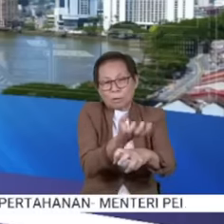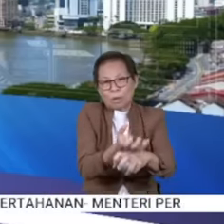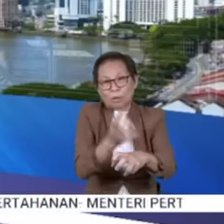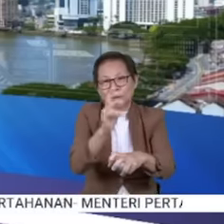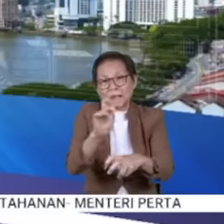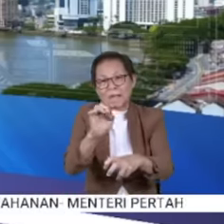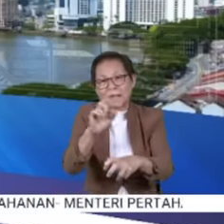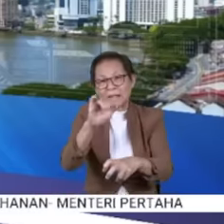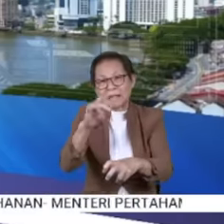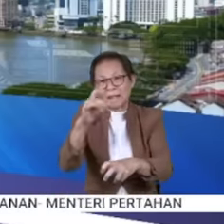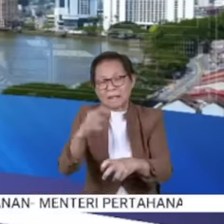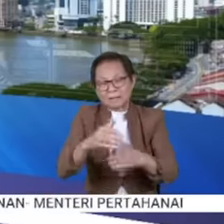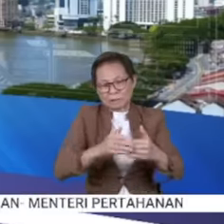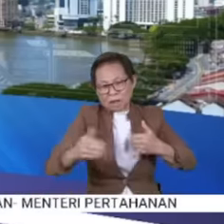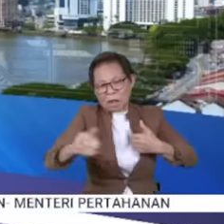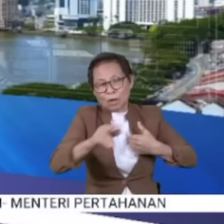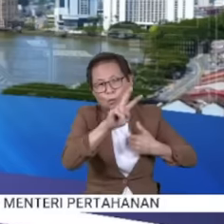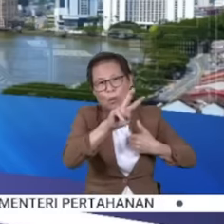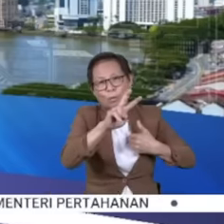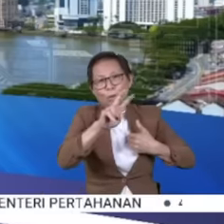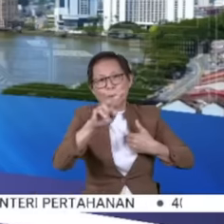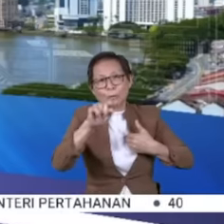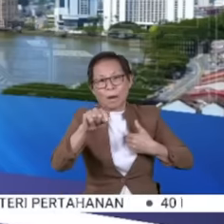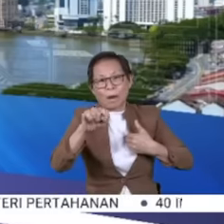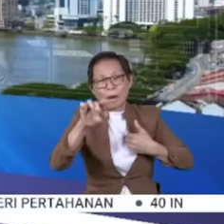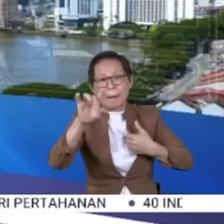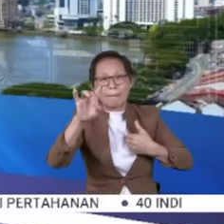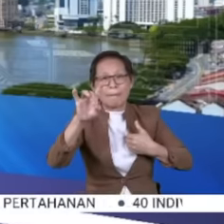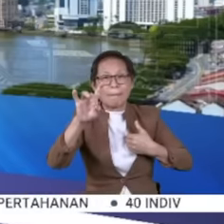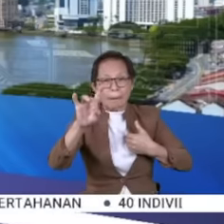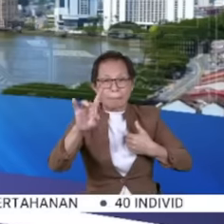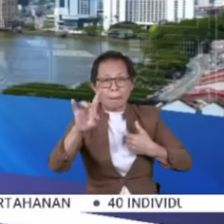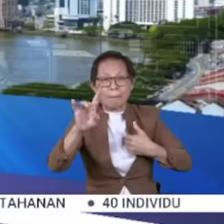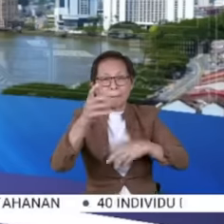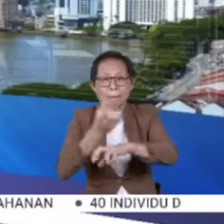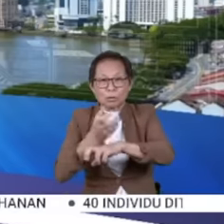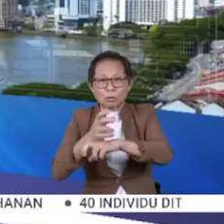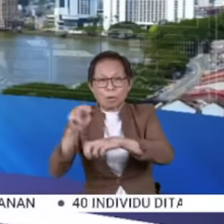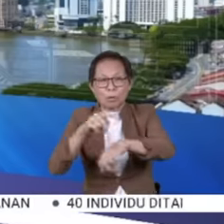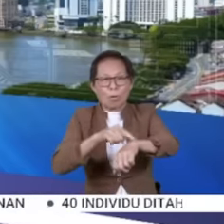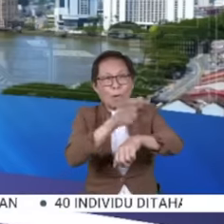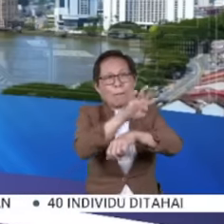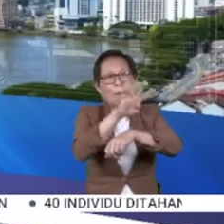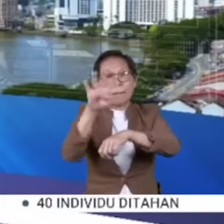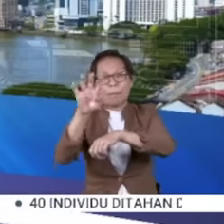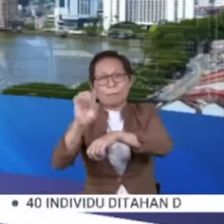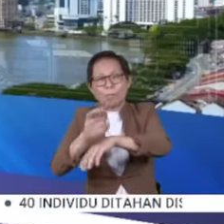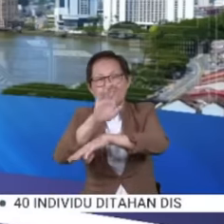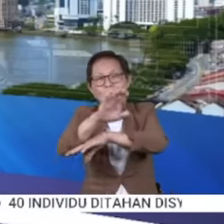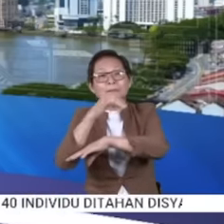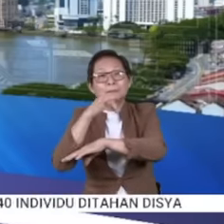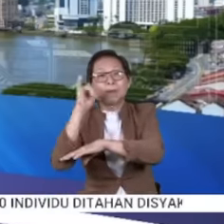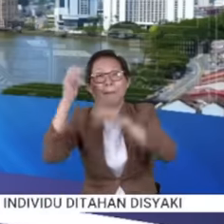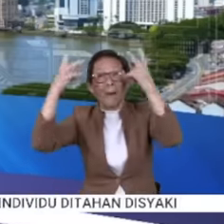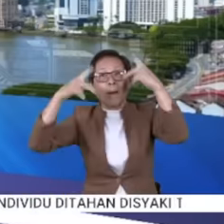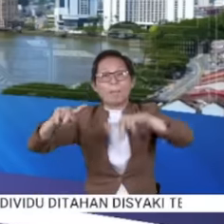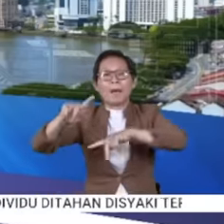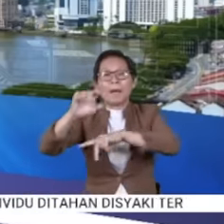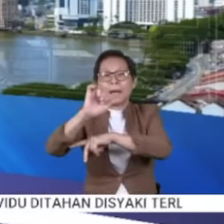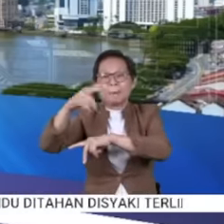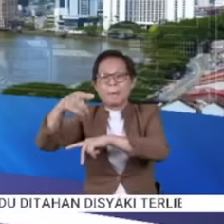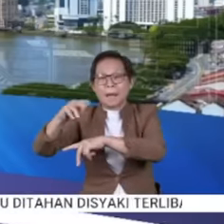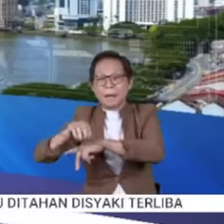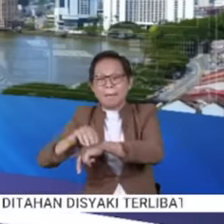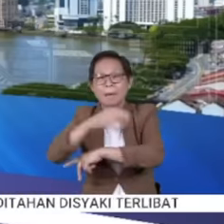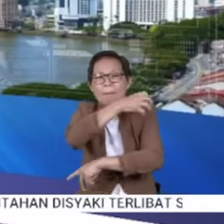pada jarak lebih kurang 2 bulan 1 batu notica Tenggara Tanjung popol 440 petang semalam pengarah maritim Negeri